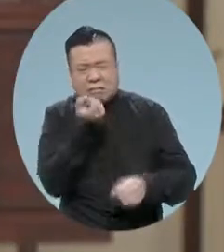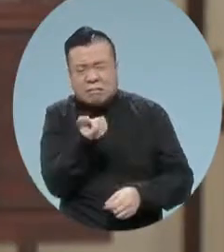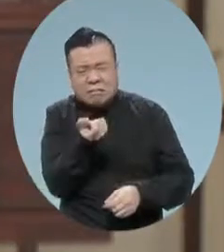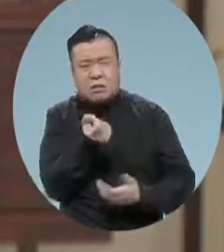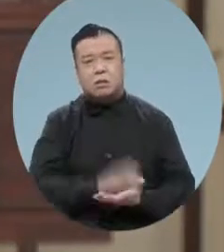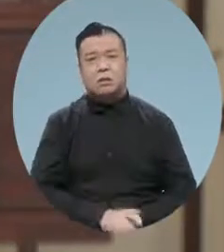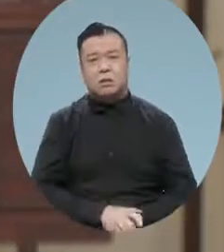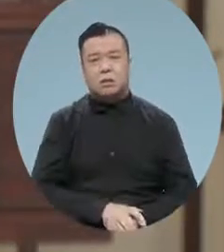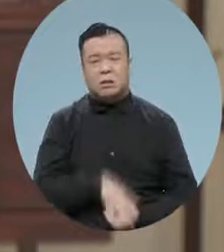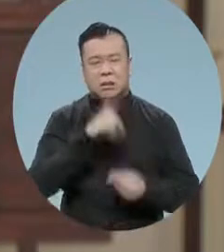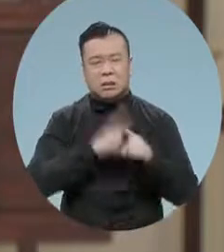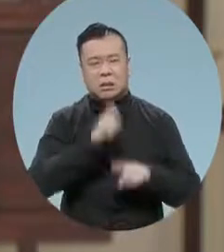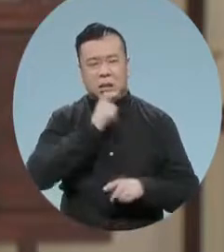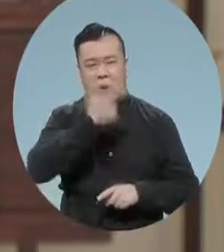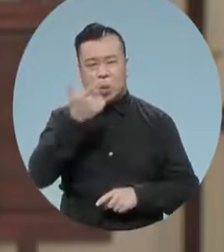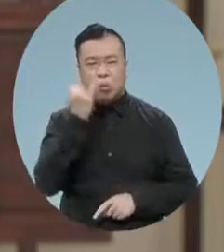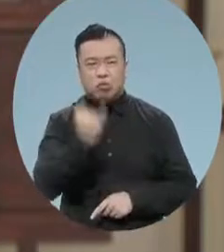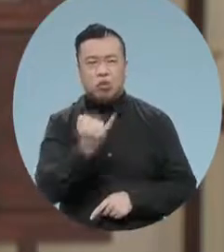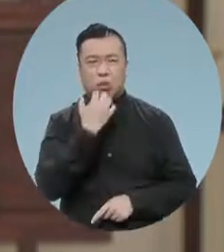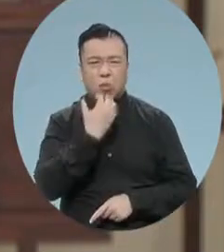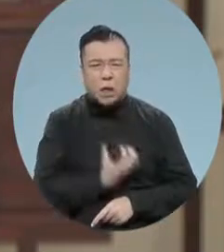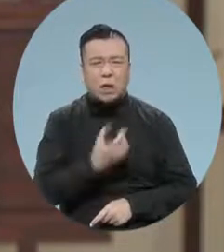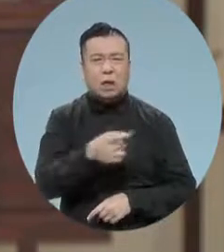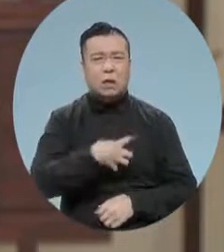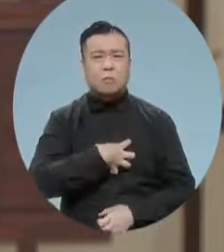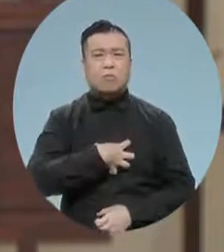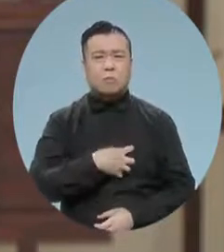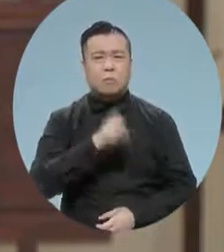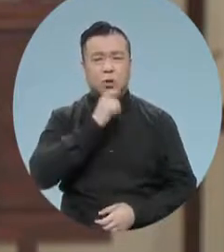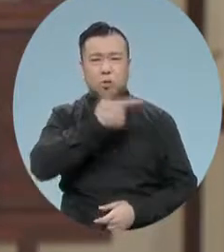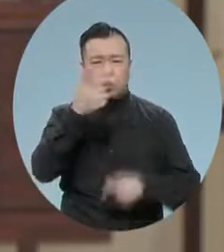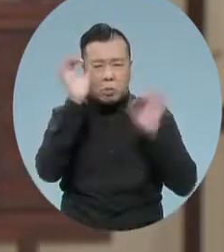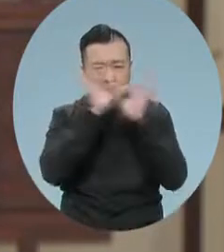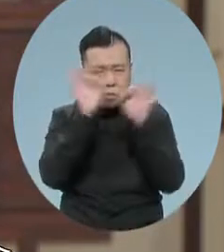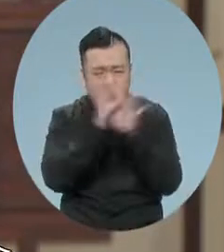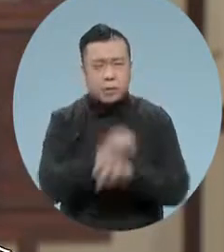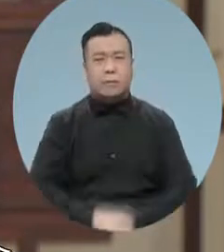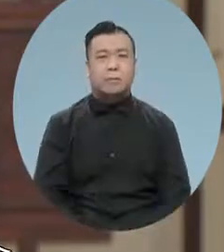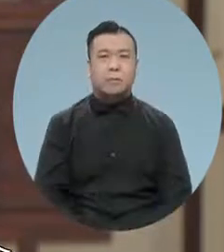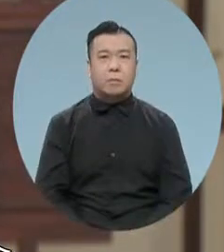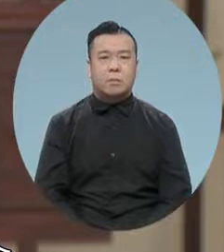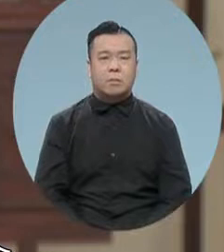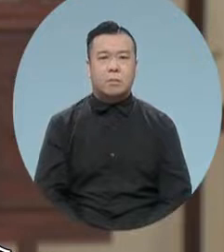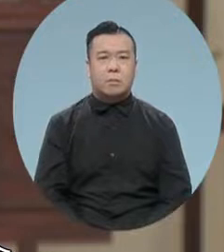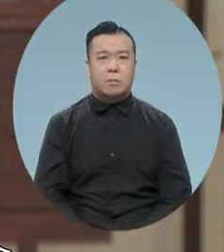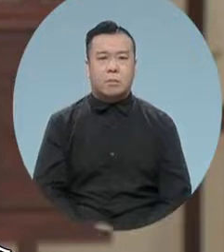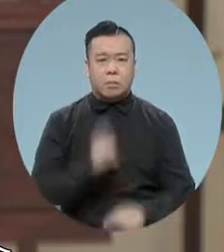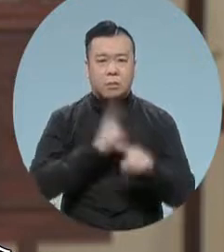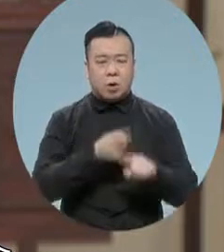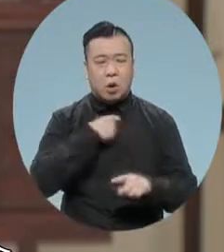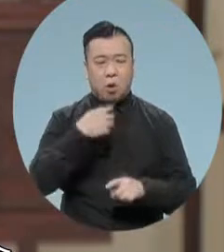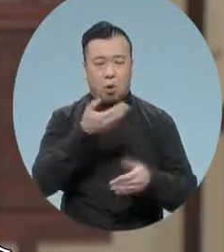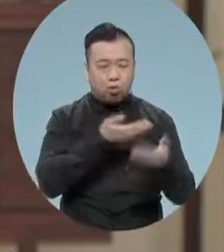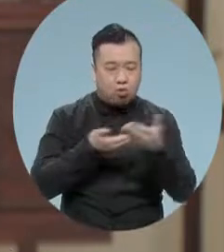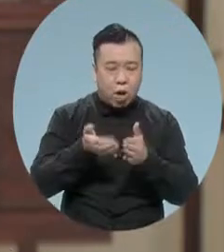很多是一种错失的感觉，也都有多误解。所以我觉得如果能够做一个座谈